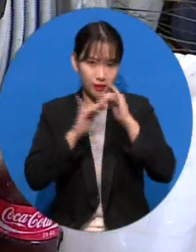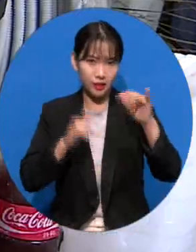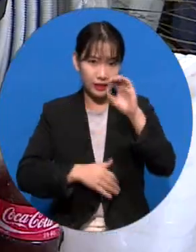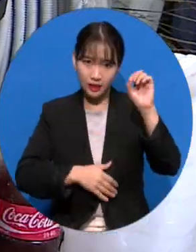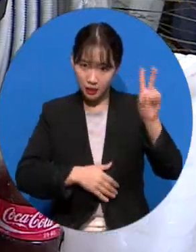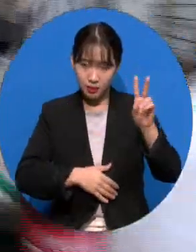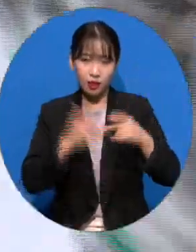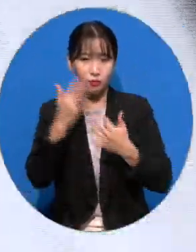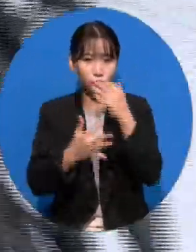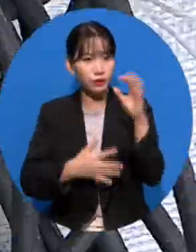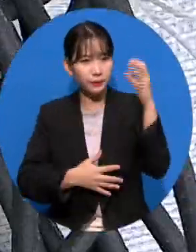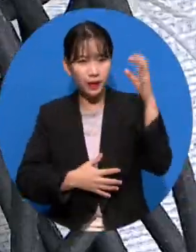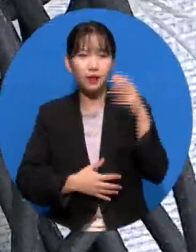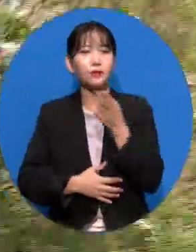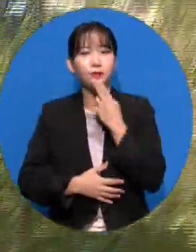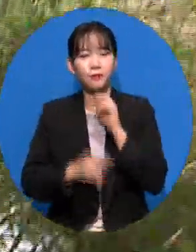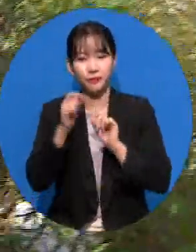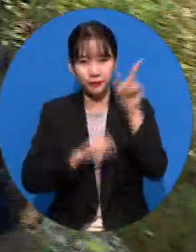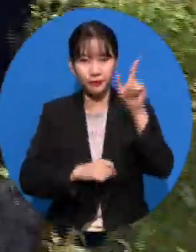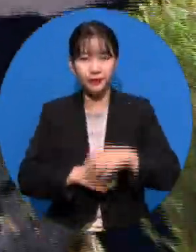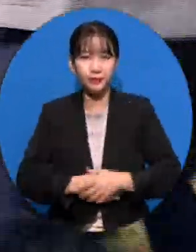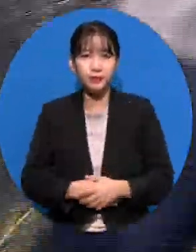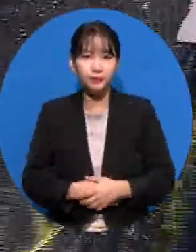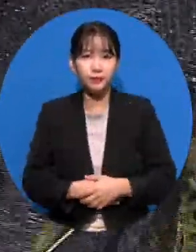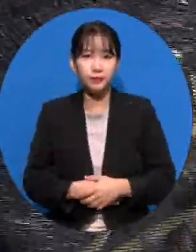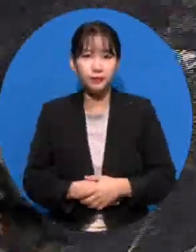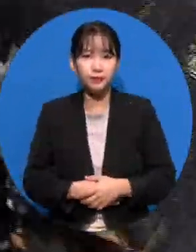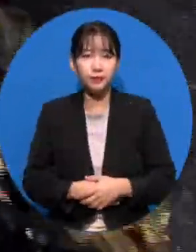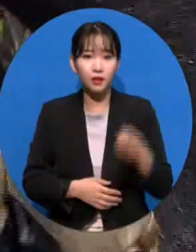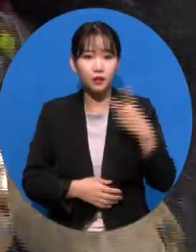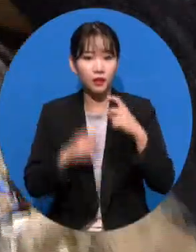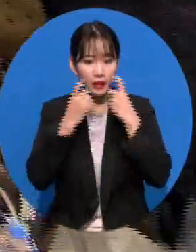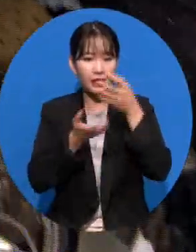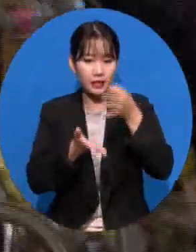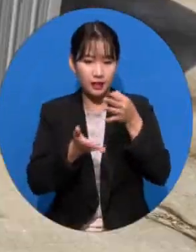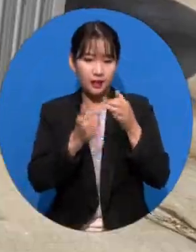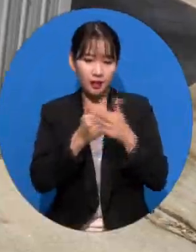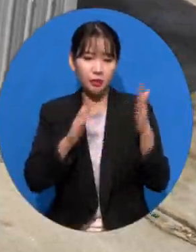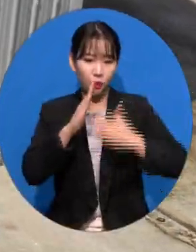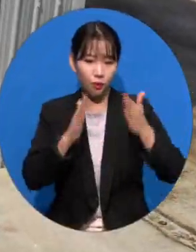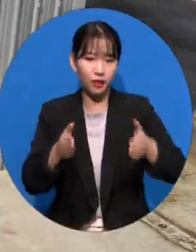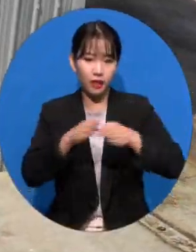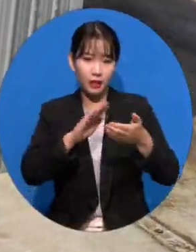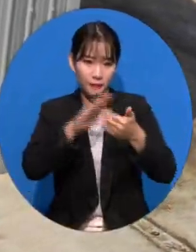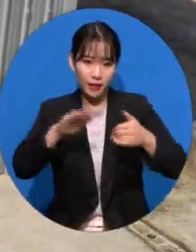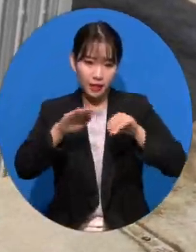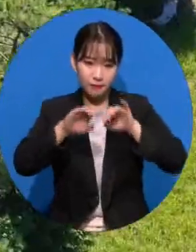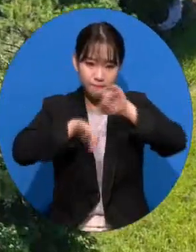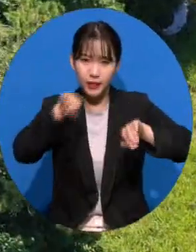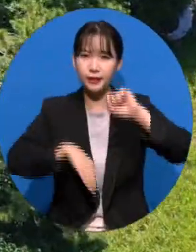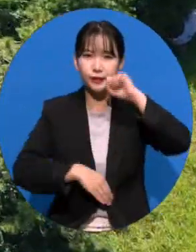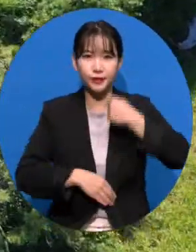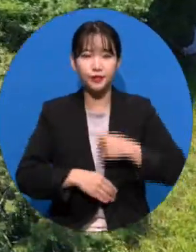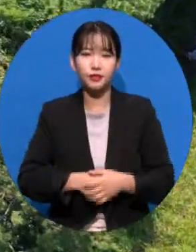CCTV, 화재경보기조차 없는 경우가 대부분입니다. 게다가 사유재산이어서 공공기관이 사전에 개입하기도